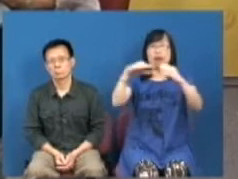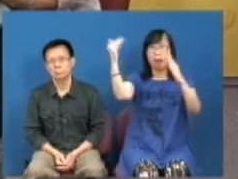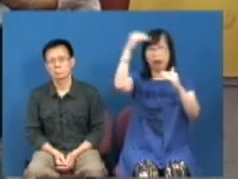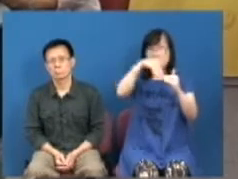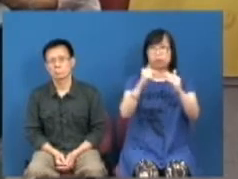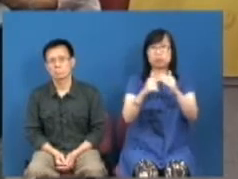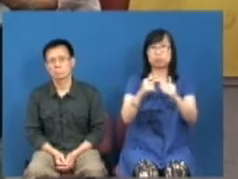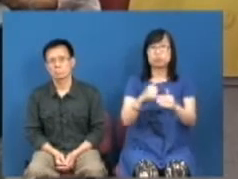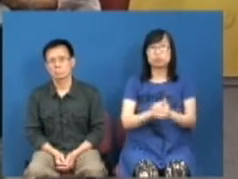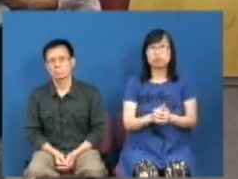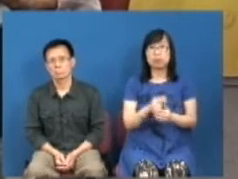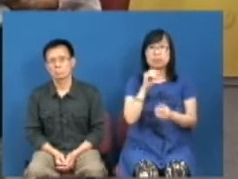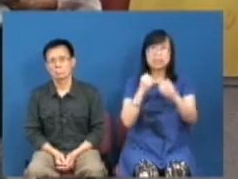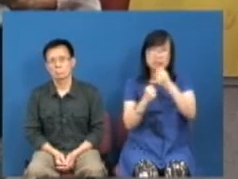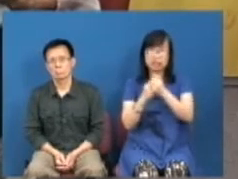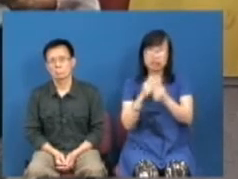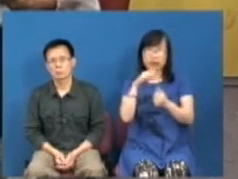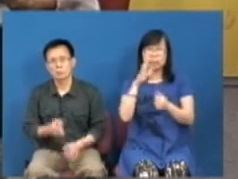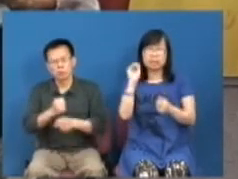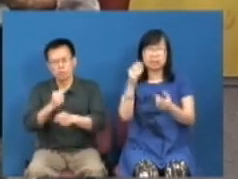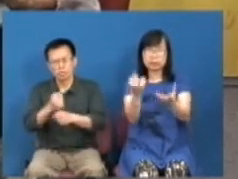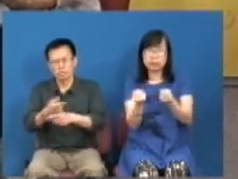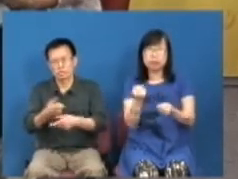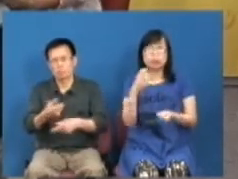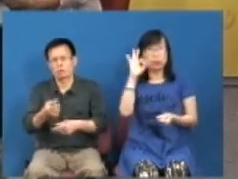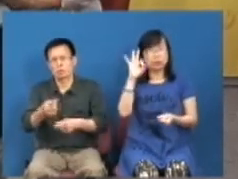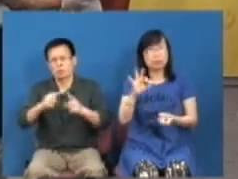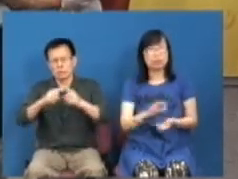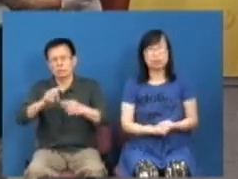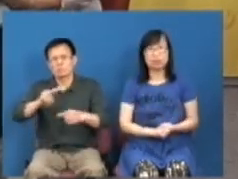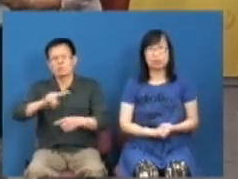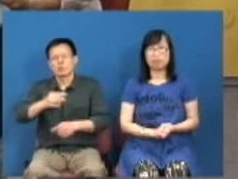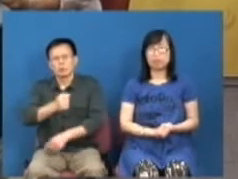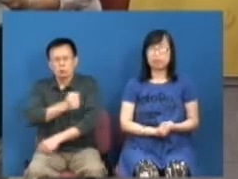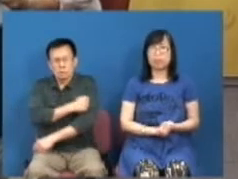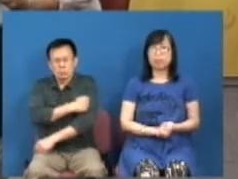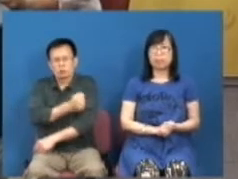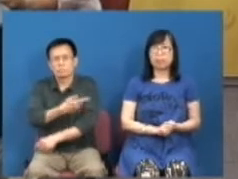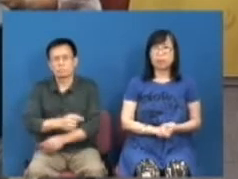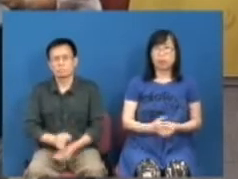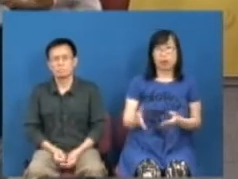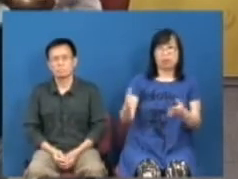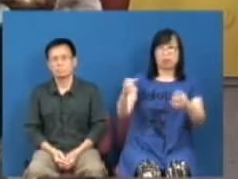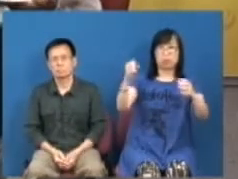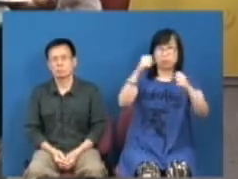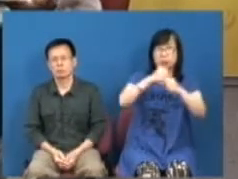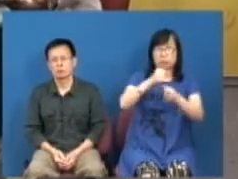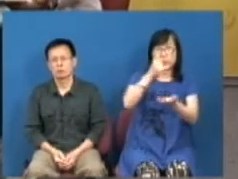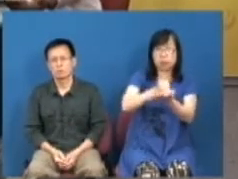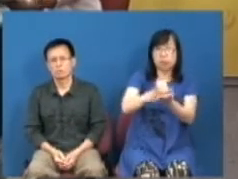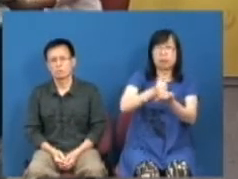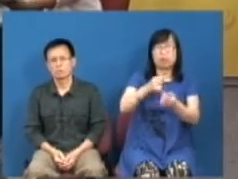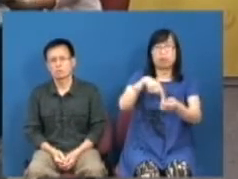順就 OK 咯，即係。 即係做嘢嗰啲都好辛苦啊嘛。 梗係啦，你即係困獸鬥喺個即係個洞穴裏